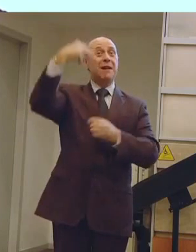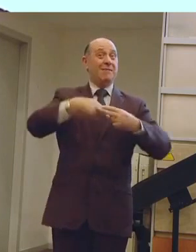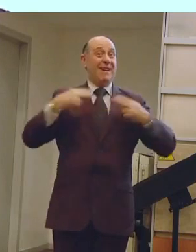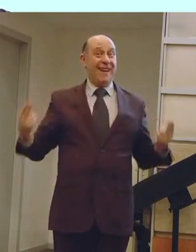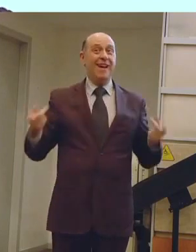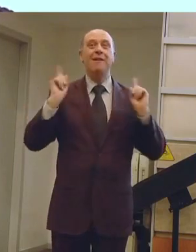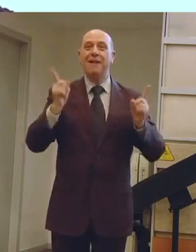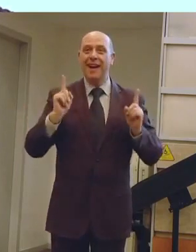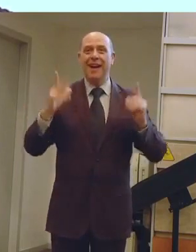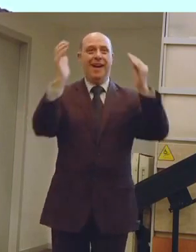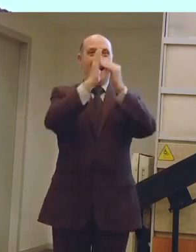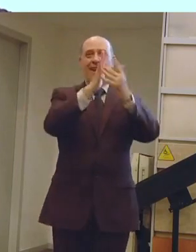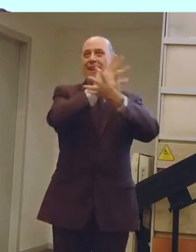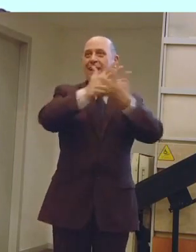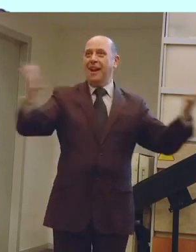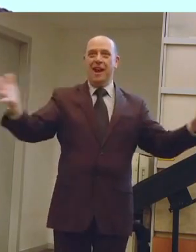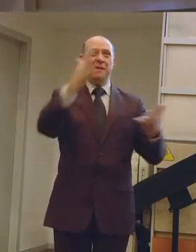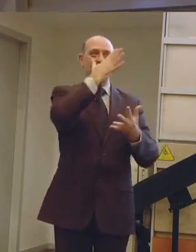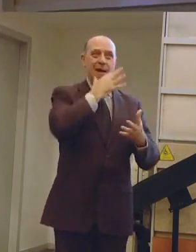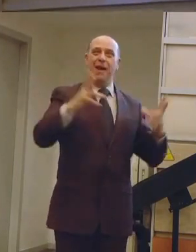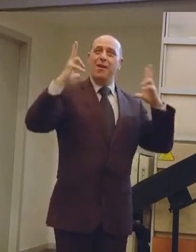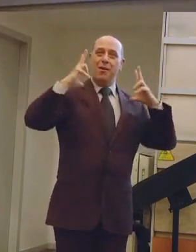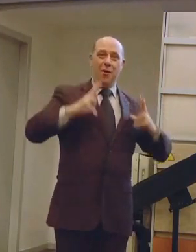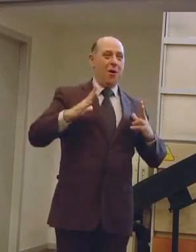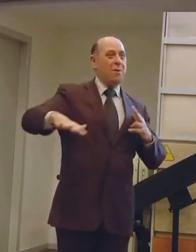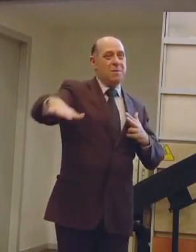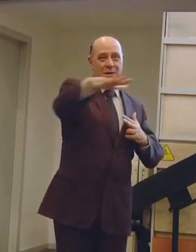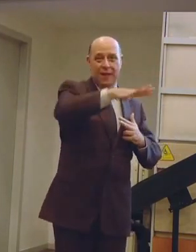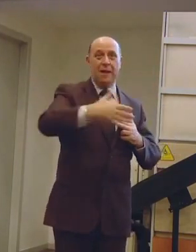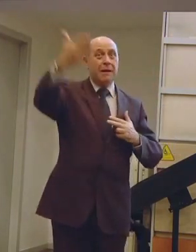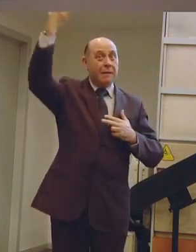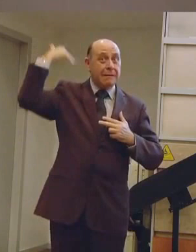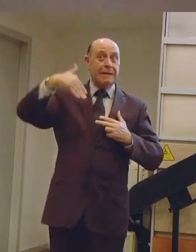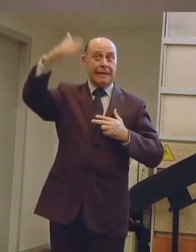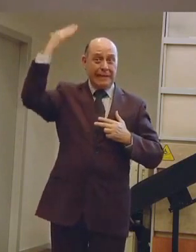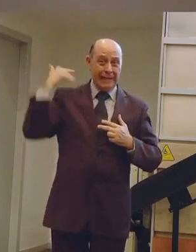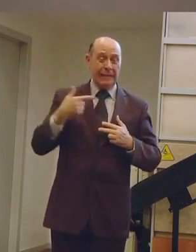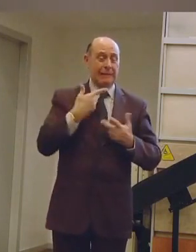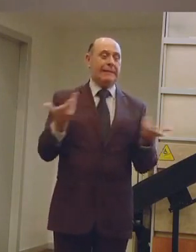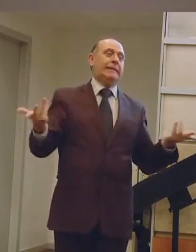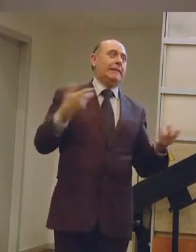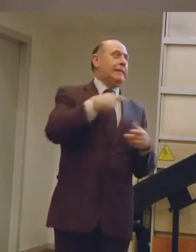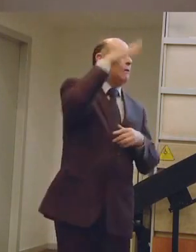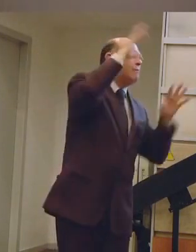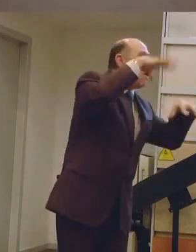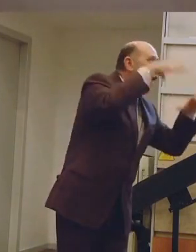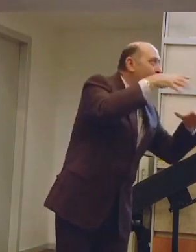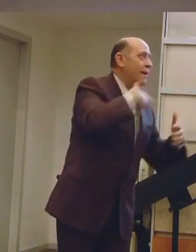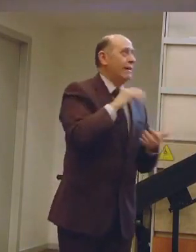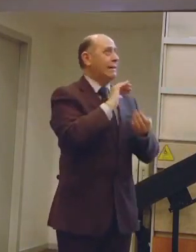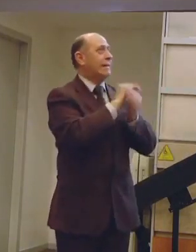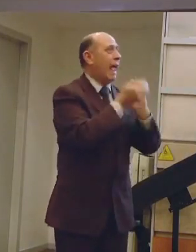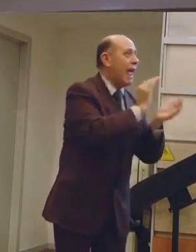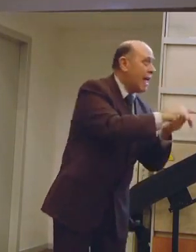stata la nostra casa grande bella comoda Sono finiti i tempi in cui non si poteva uscire perché pioveva o nevicava